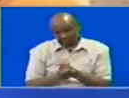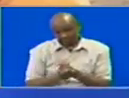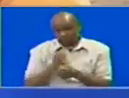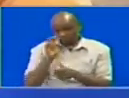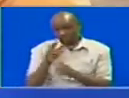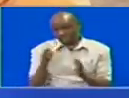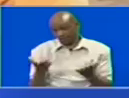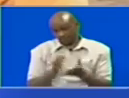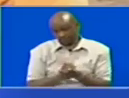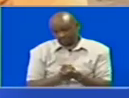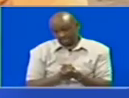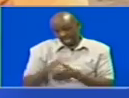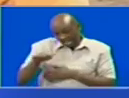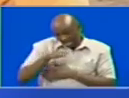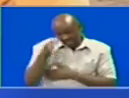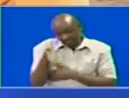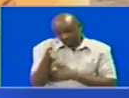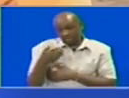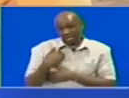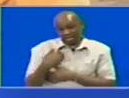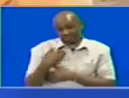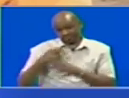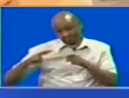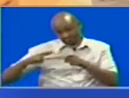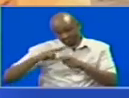utaangalia kuna mahali imewekwa kama makasi hivi